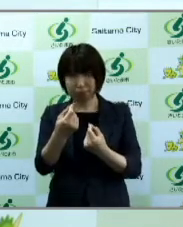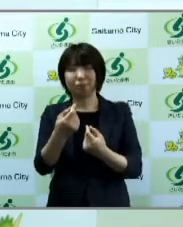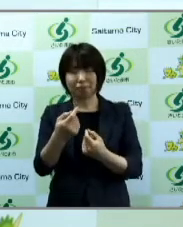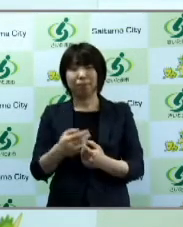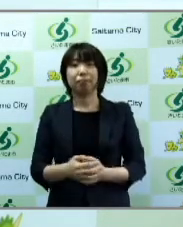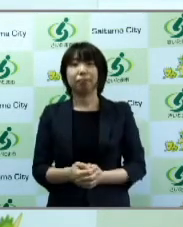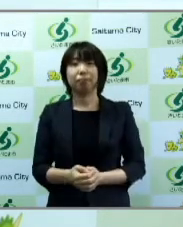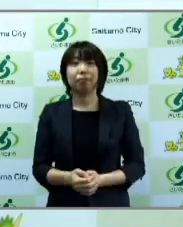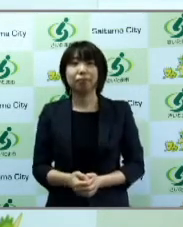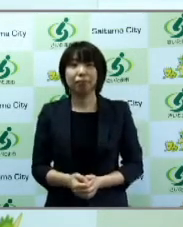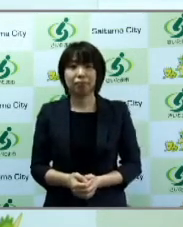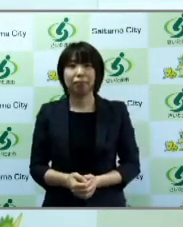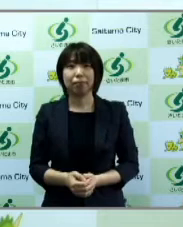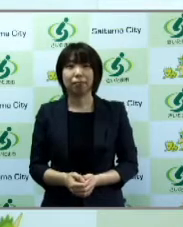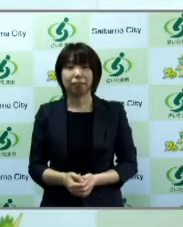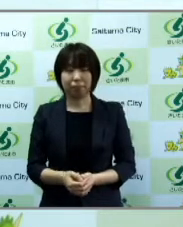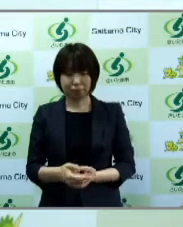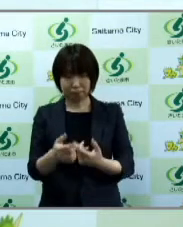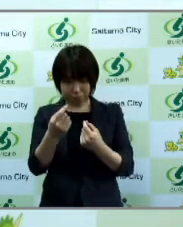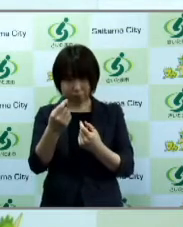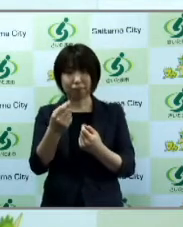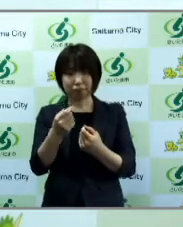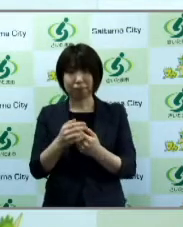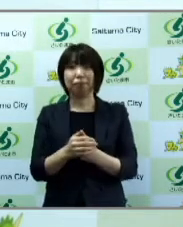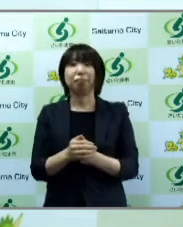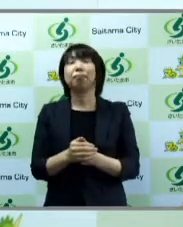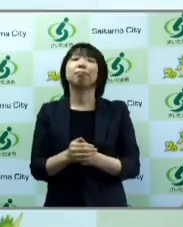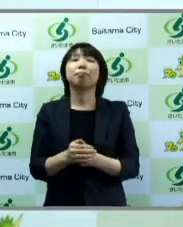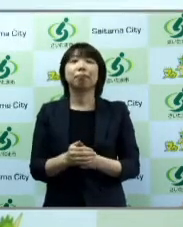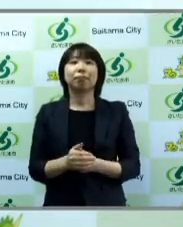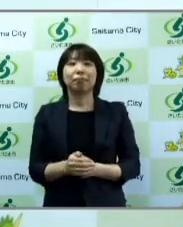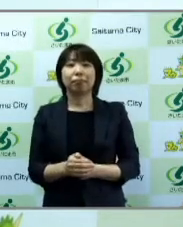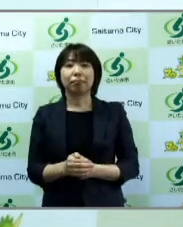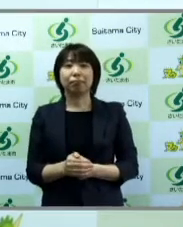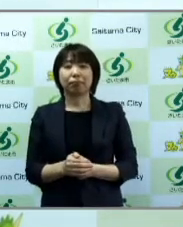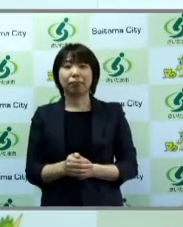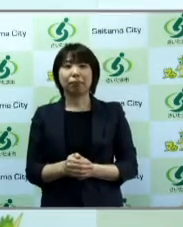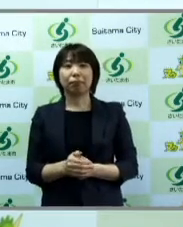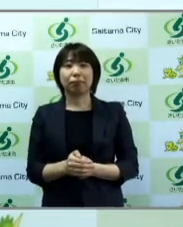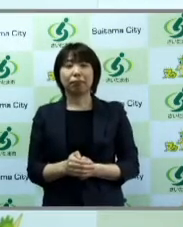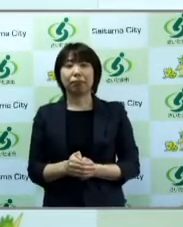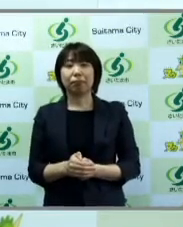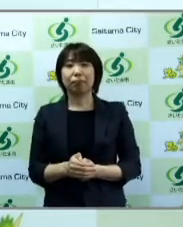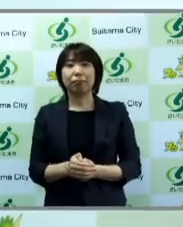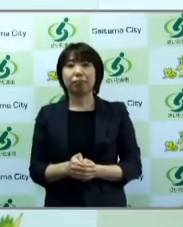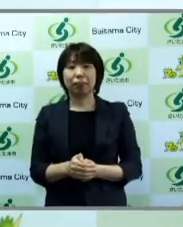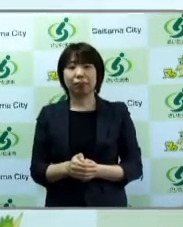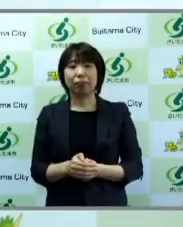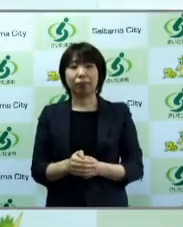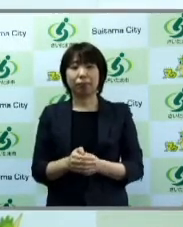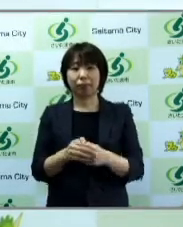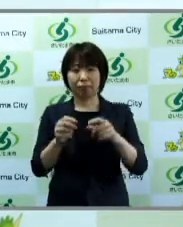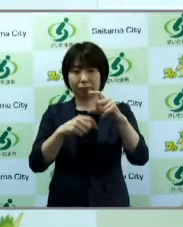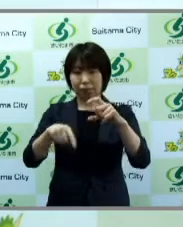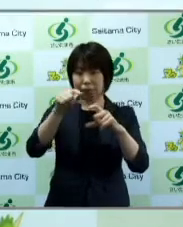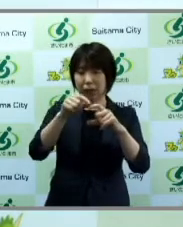た部分を強化をするということが、その大きなテーマでございます。で、増員